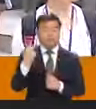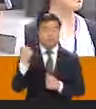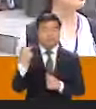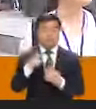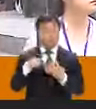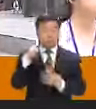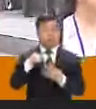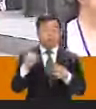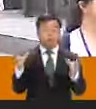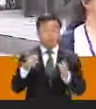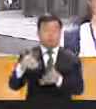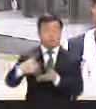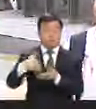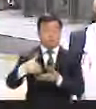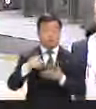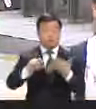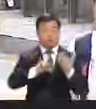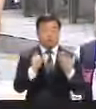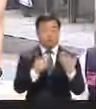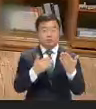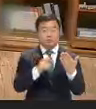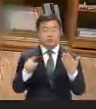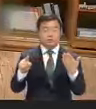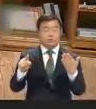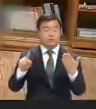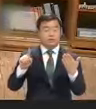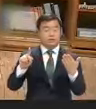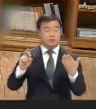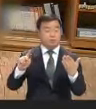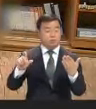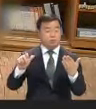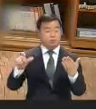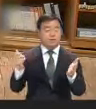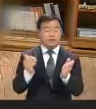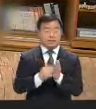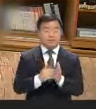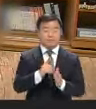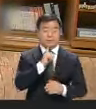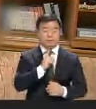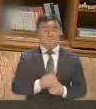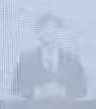접수 기간은 9월 9일에서 15일로 대학별로 3일 이상 접수를 받습니다.